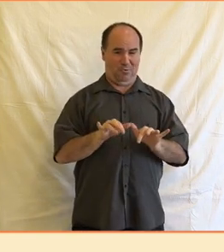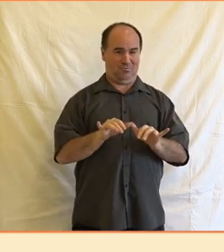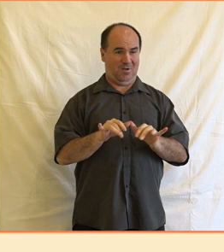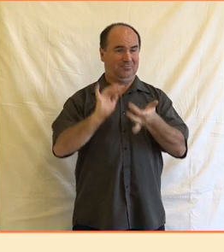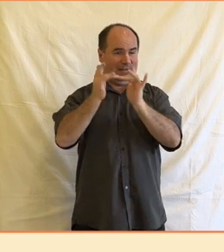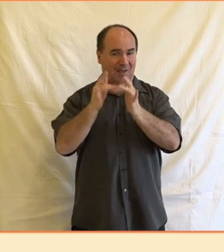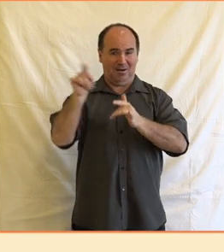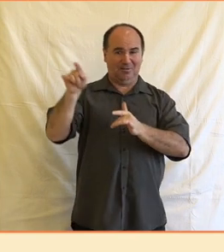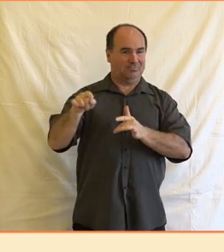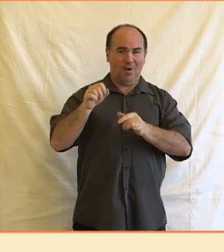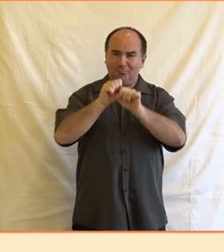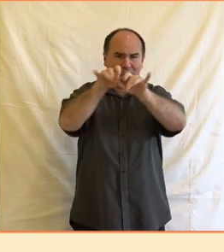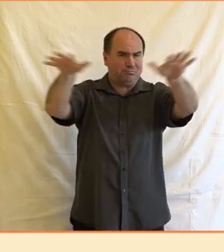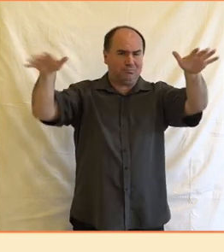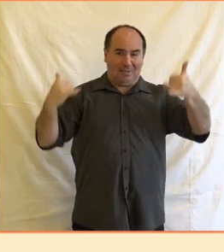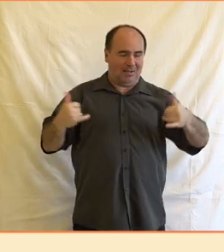nedisponuje